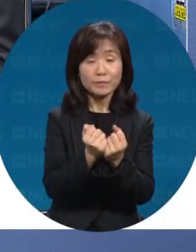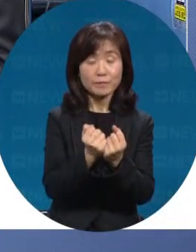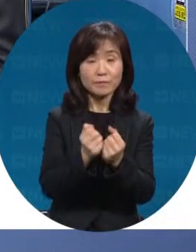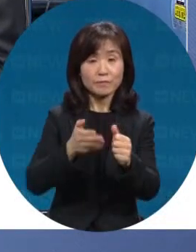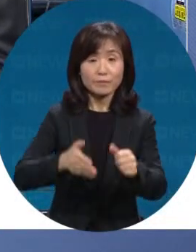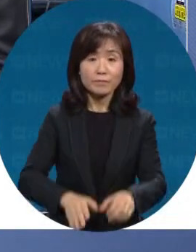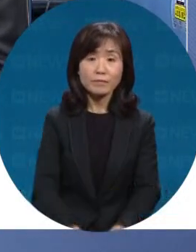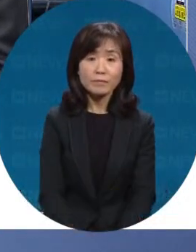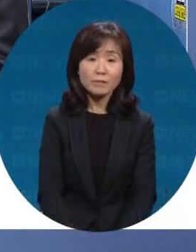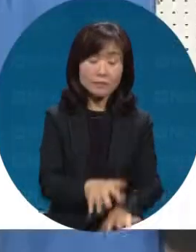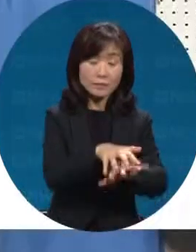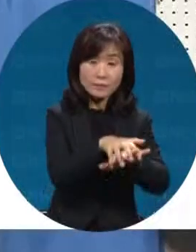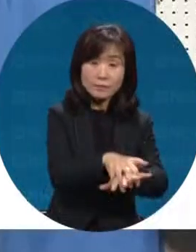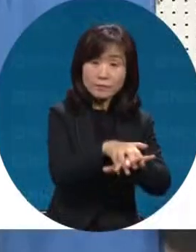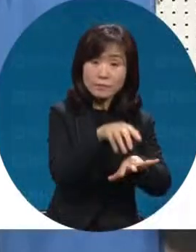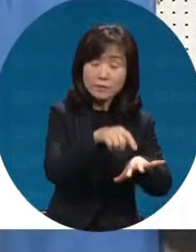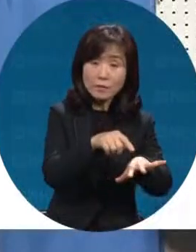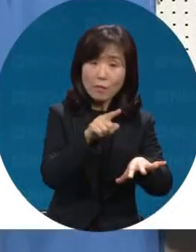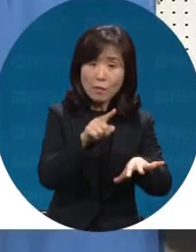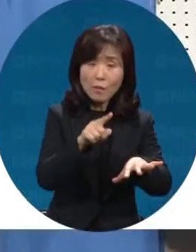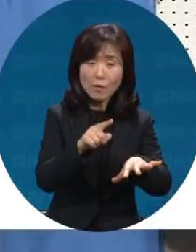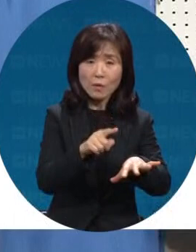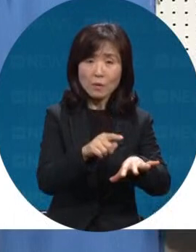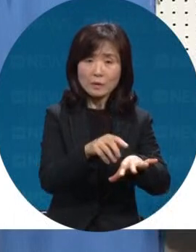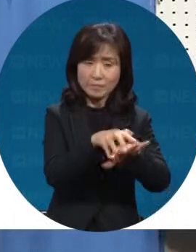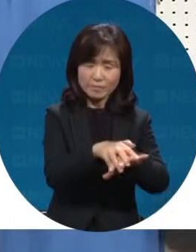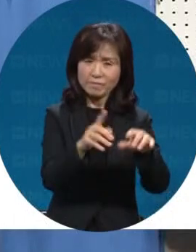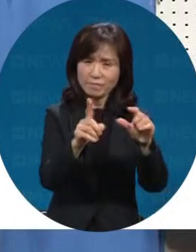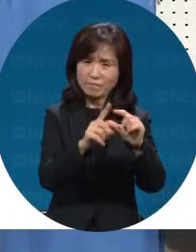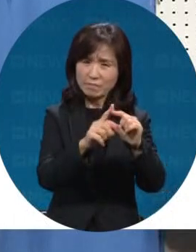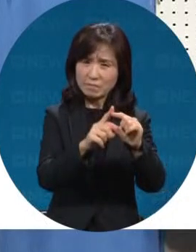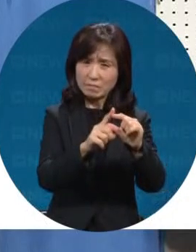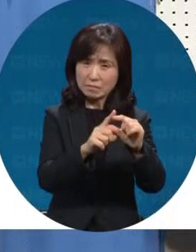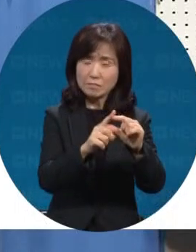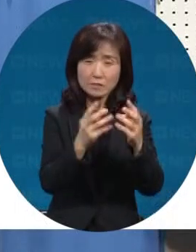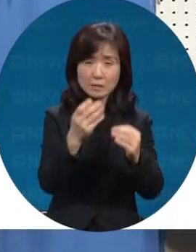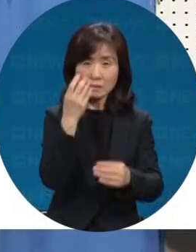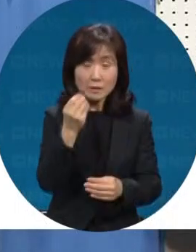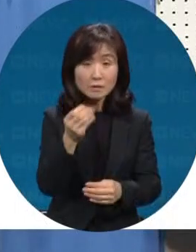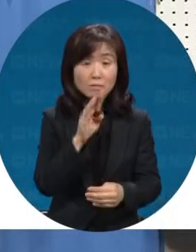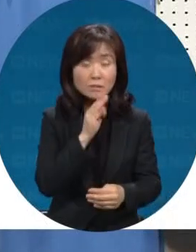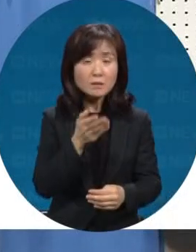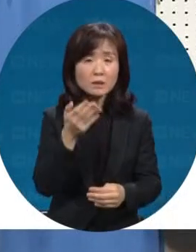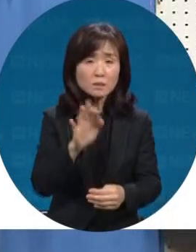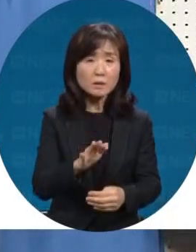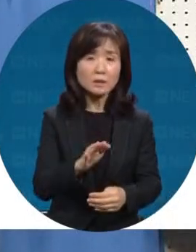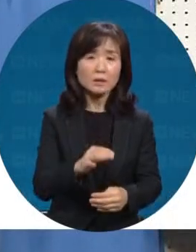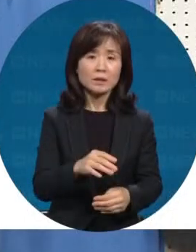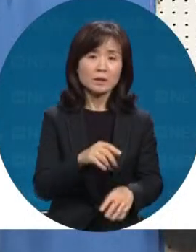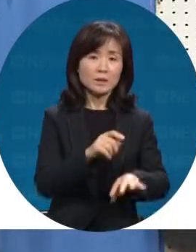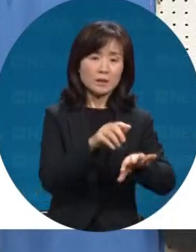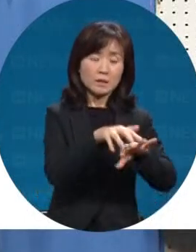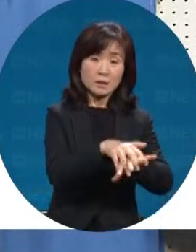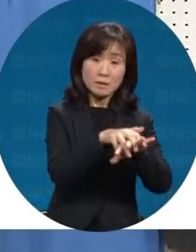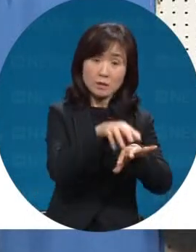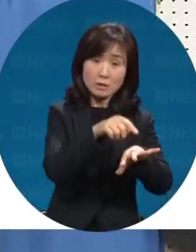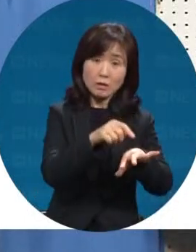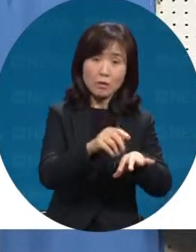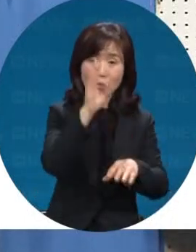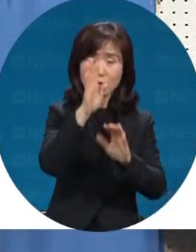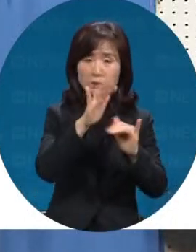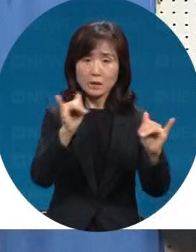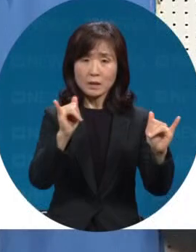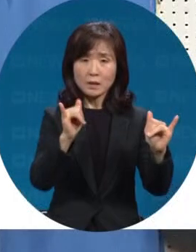예, 심폐소생술은 많은 분들이 알고 계시는 것 같지만 일단적으로 중요한 거는 환자의 생존을 높이기